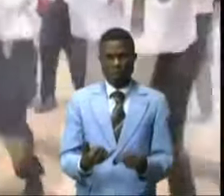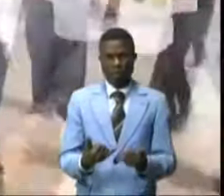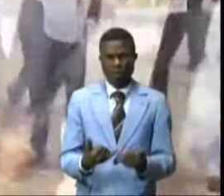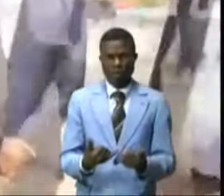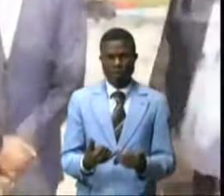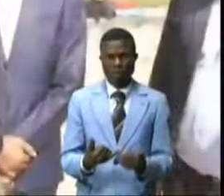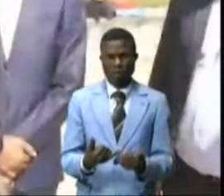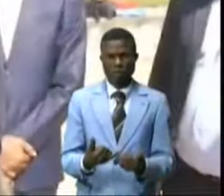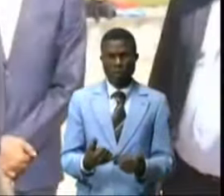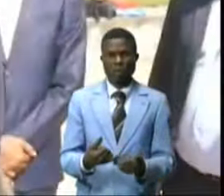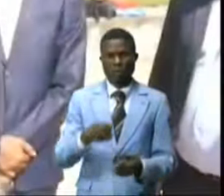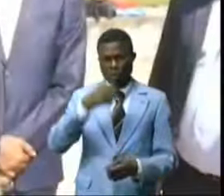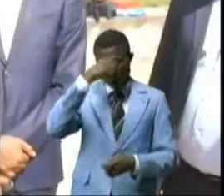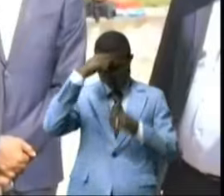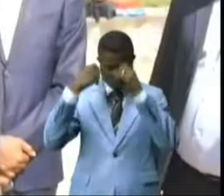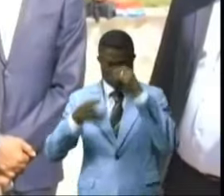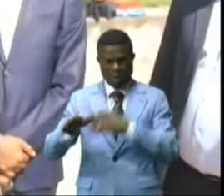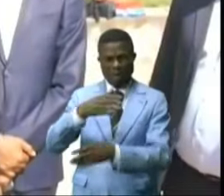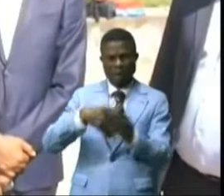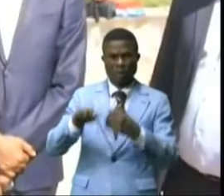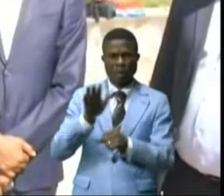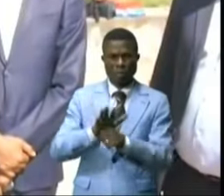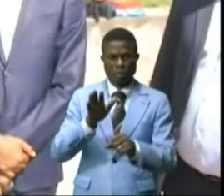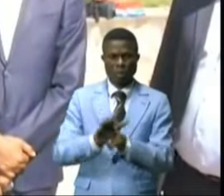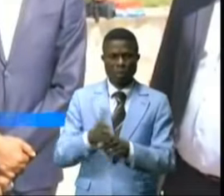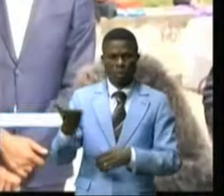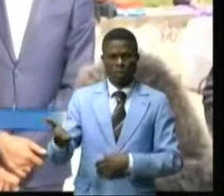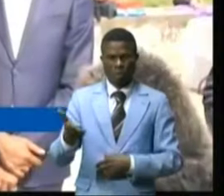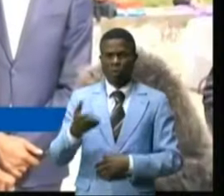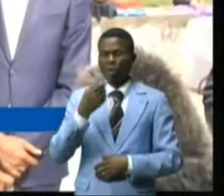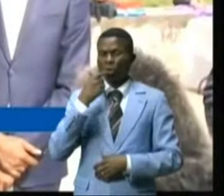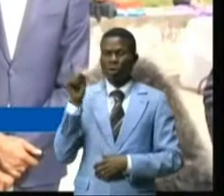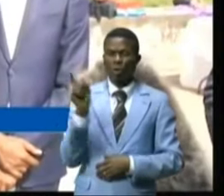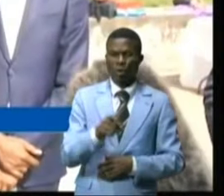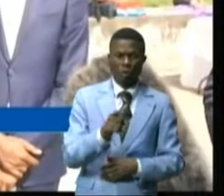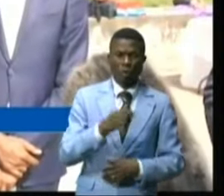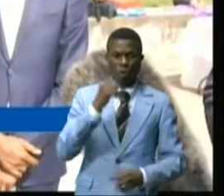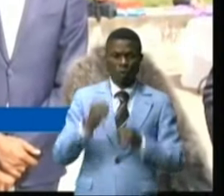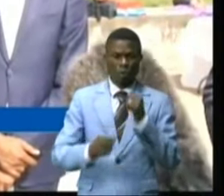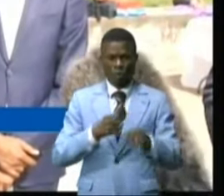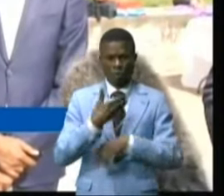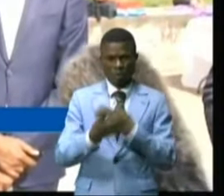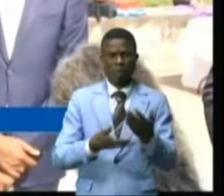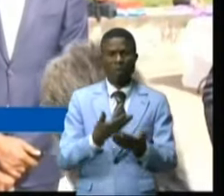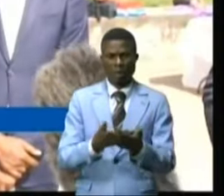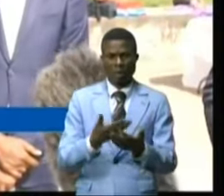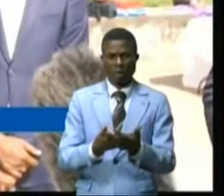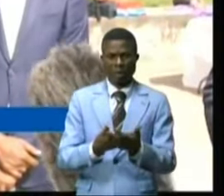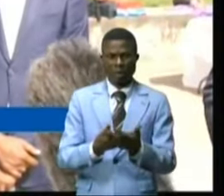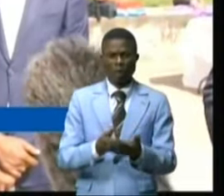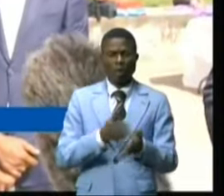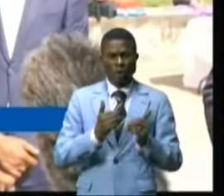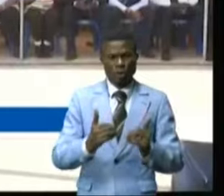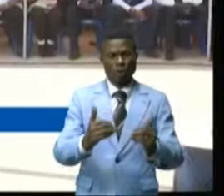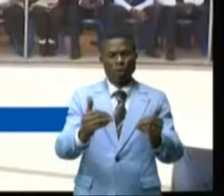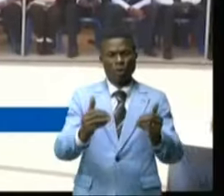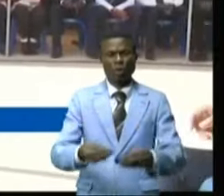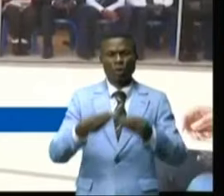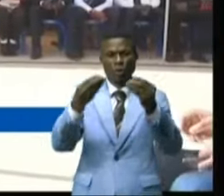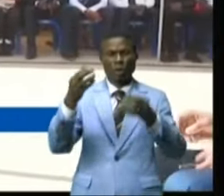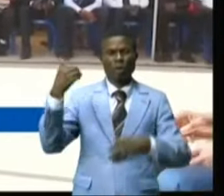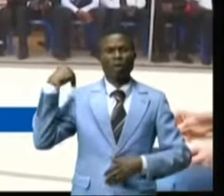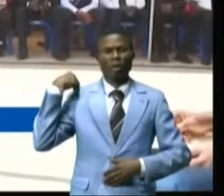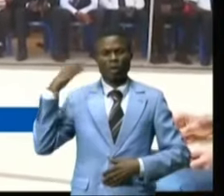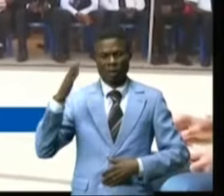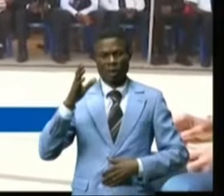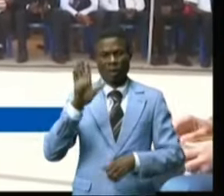les affres d'une insécurité injustement imposée. Des efforts qui méritent d'être poursuivis pour donner à l'État